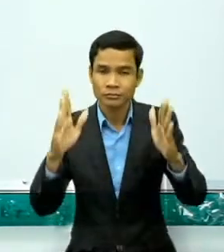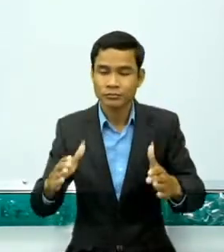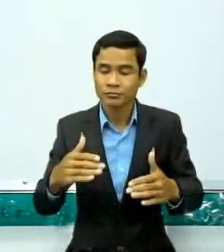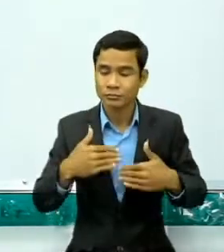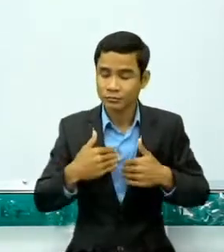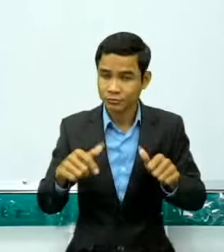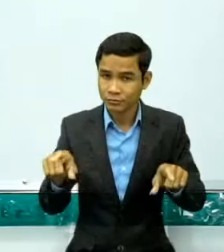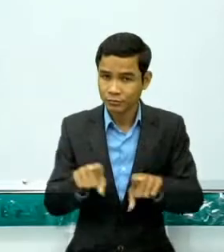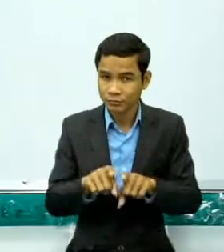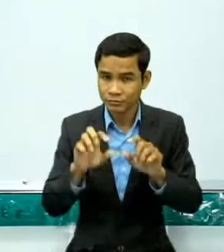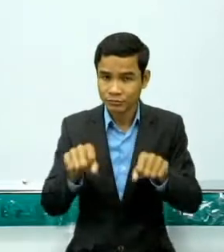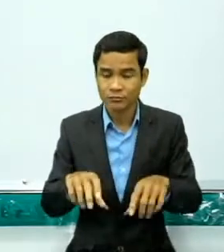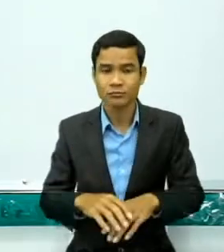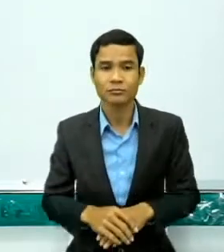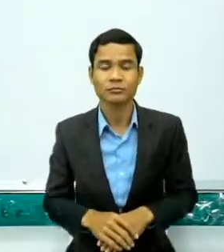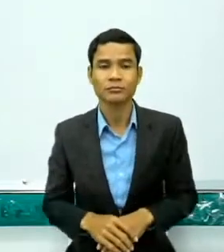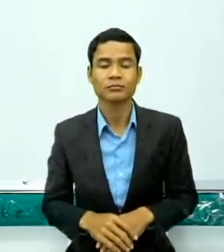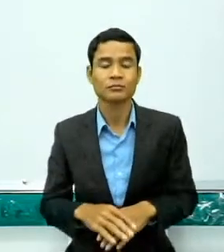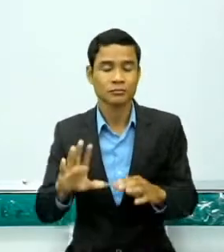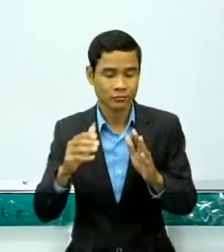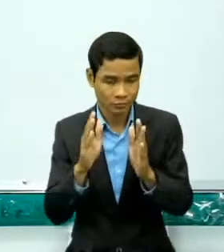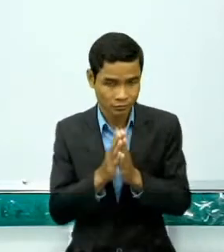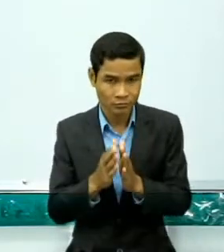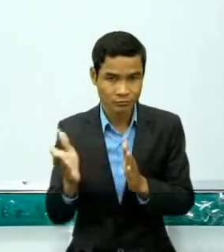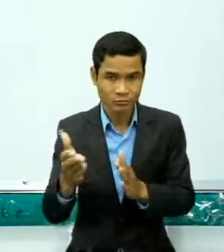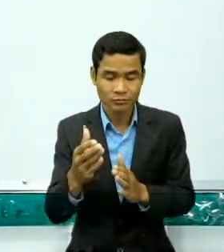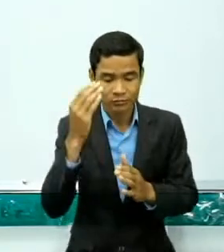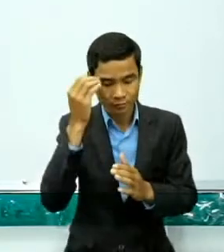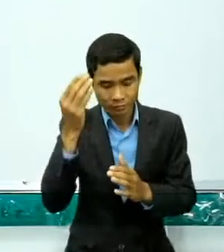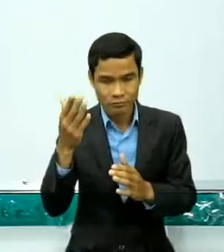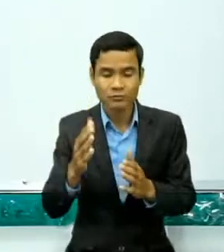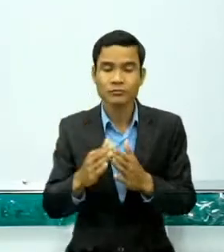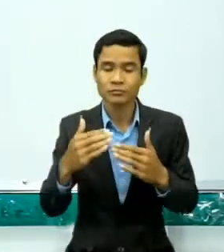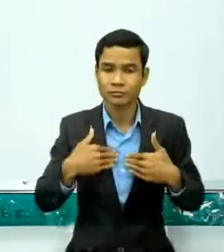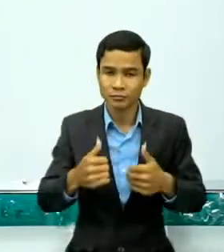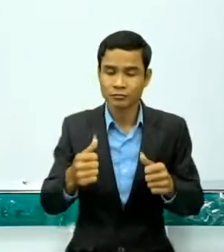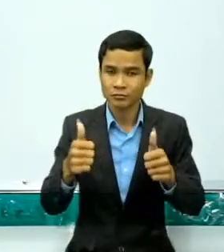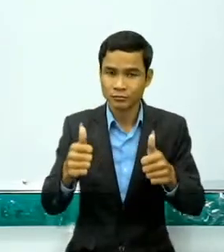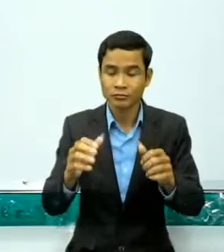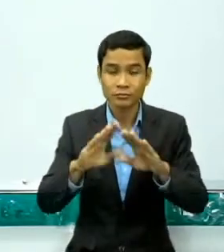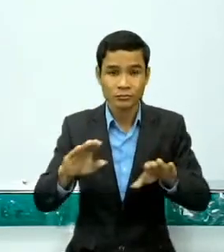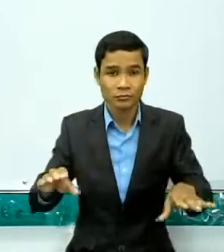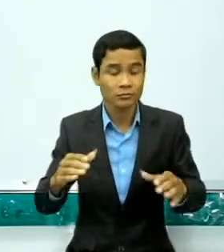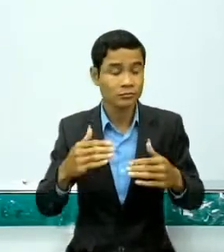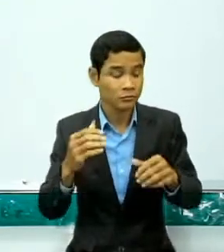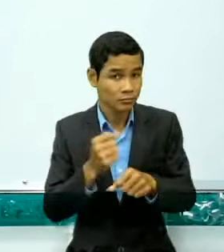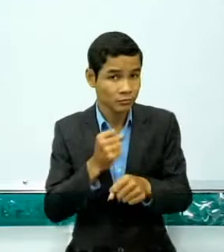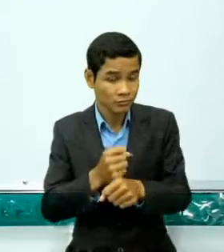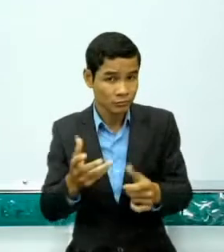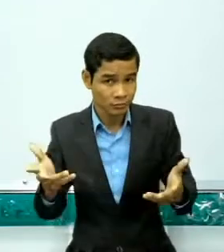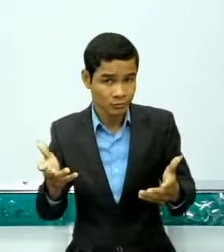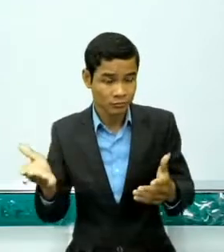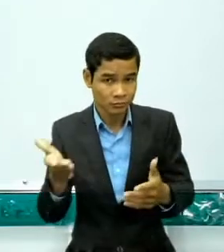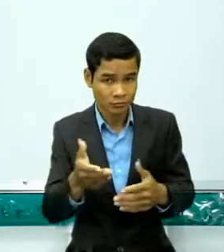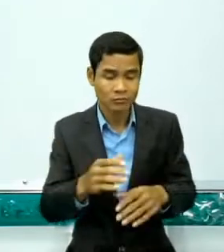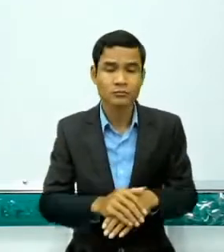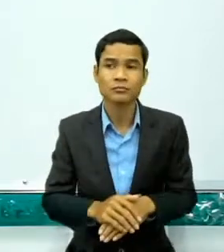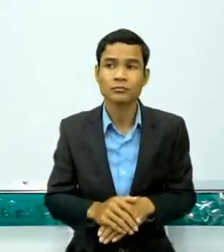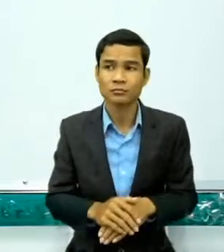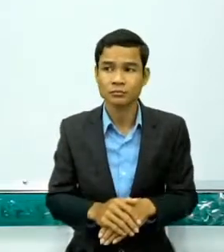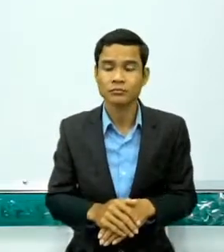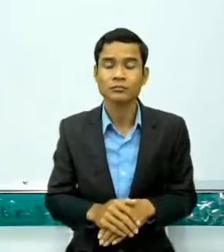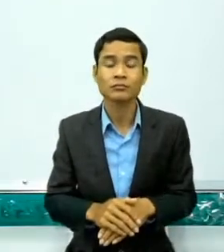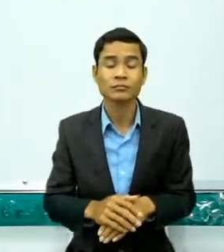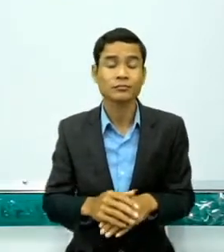សប្បាយដូចកូនកូនដែរណាអរគុណដើម្បីឲ្យបានសុខភាពល្អតើកូនត្រូវធ្វើដូចម្តេចកូនចា